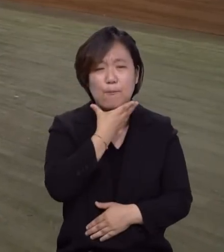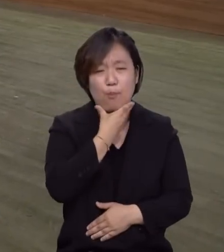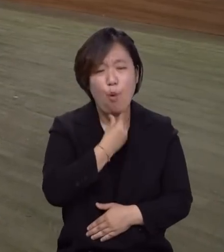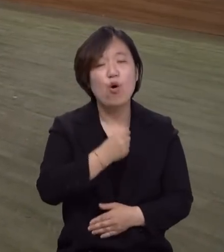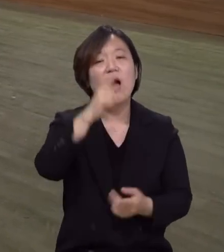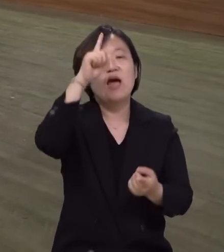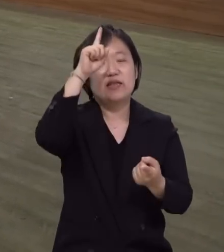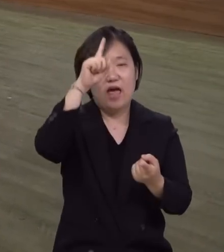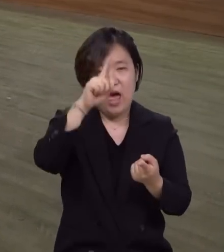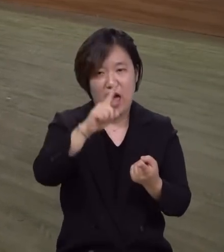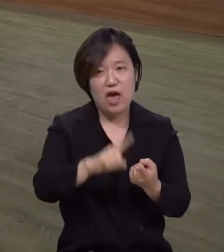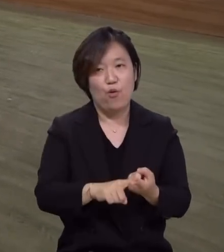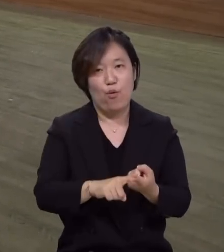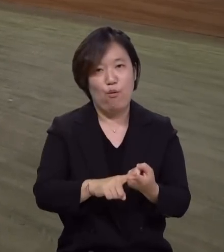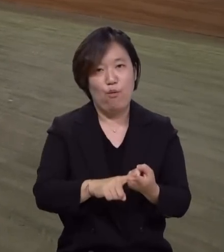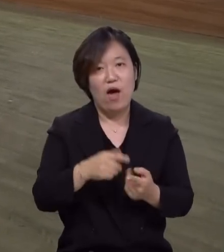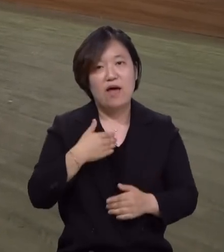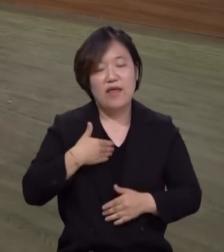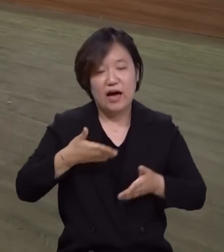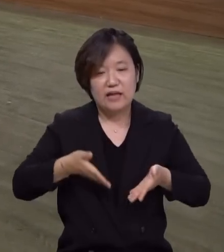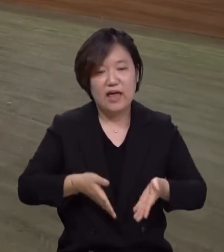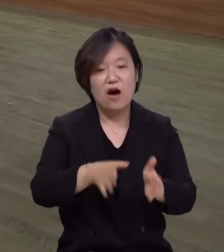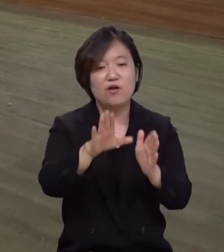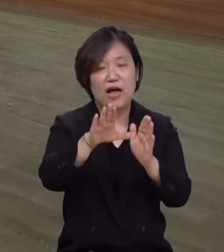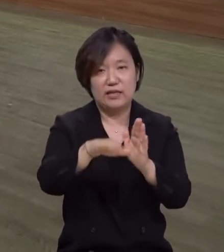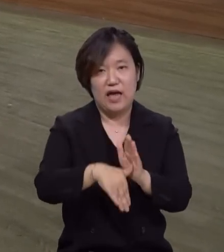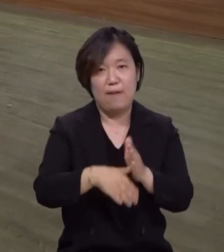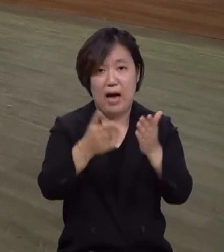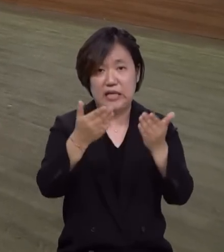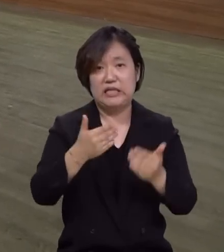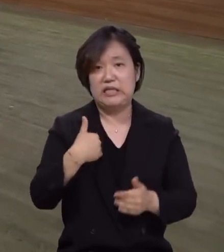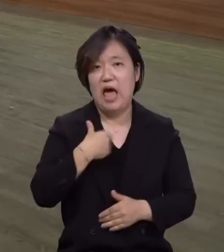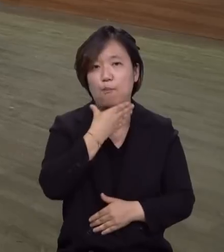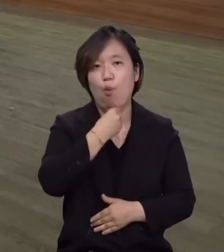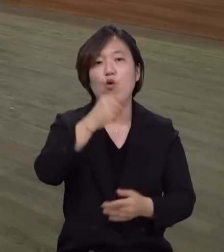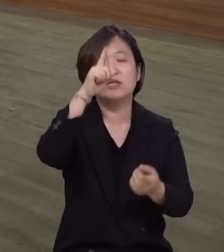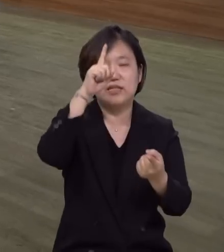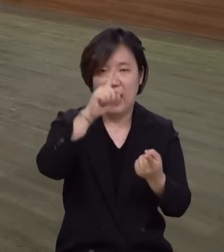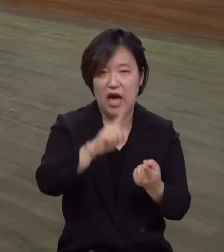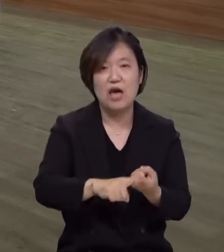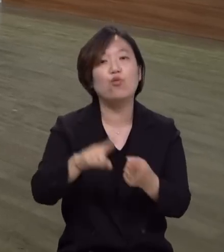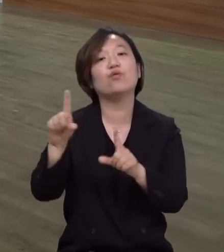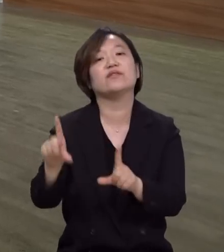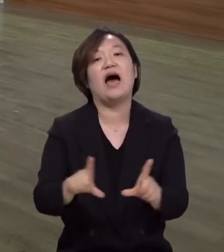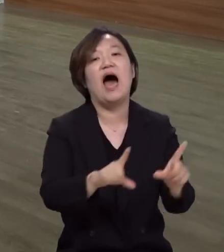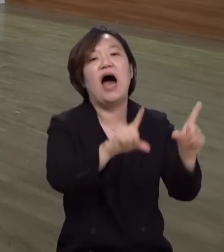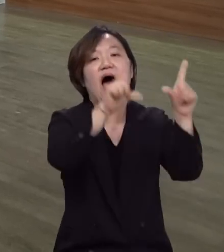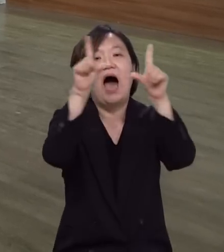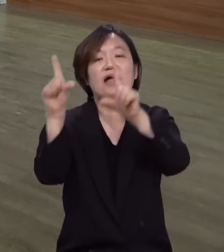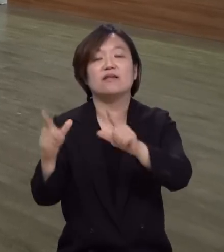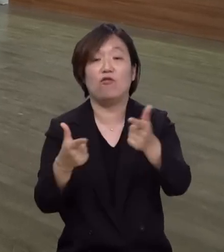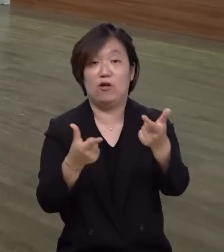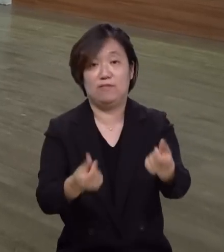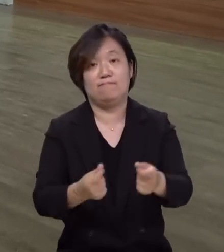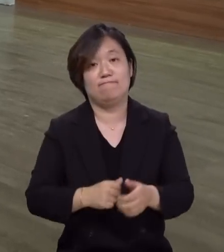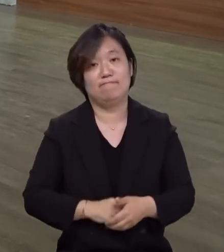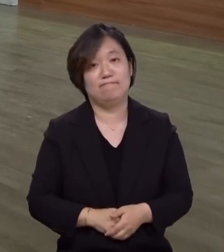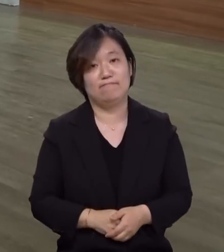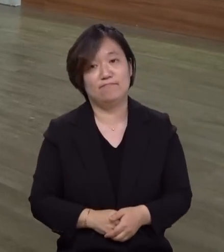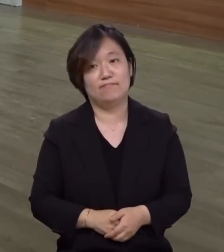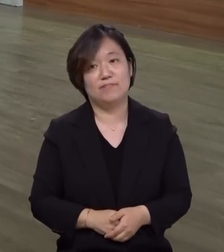복대로 살아가더라 중생은 저마다 다 자기 복대로 살아간다 저마다 다